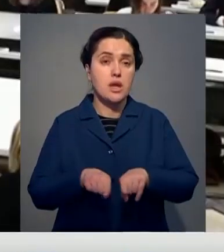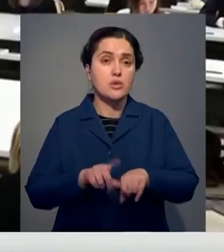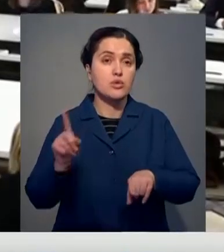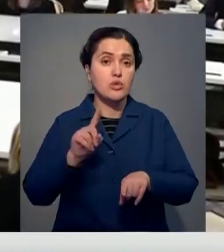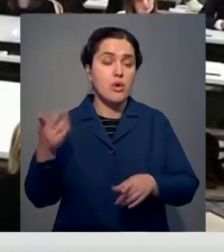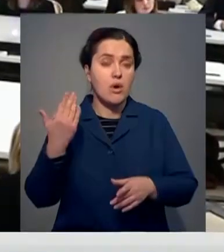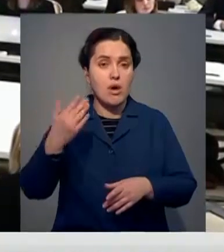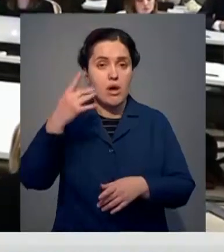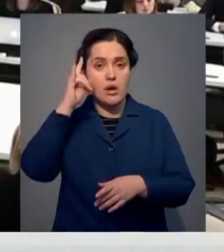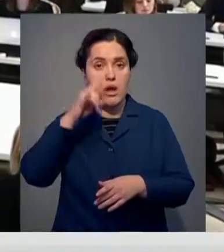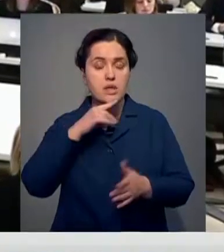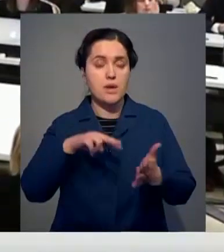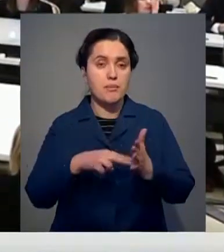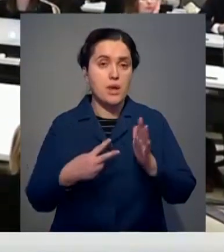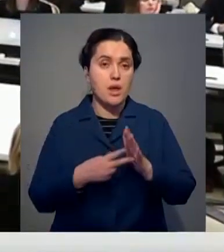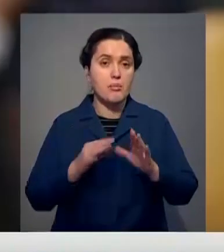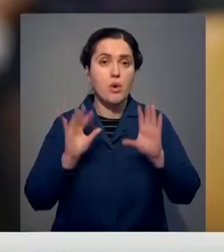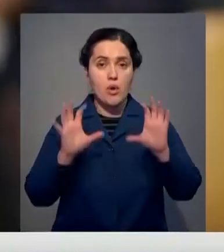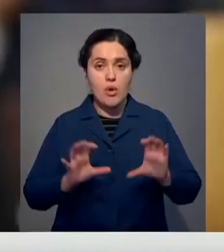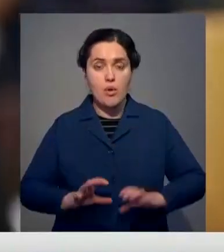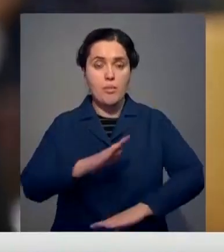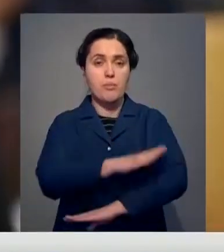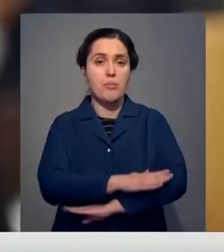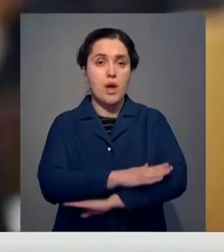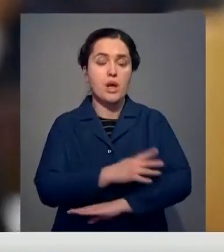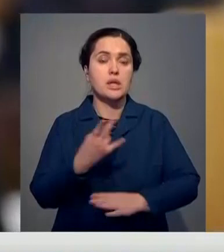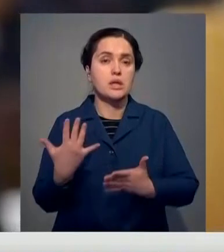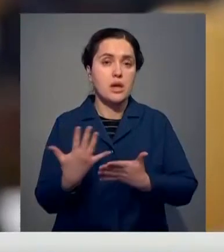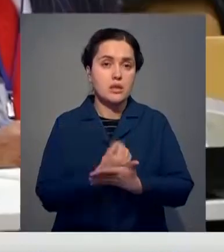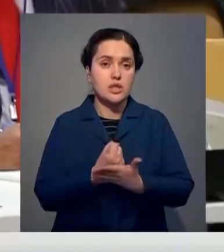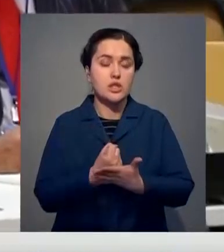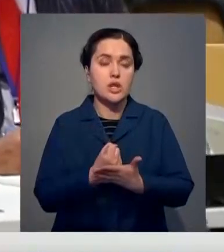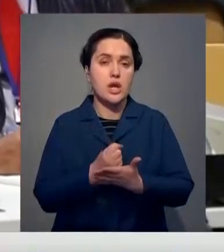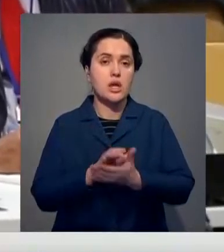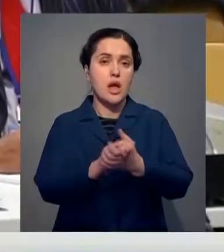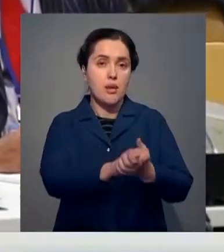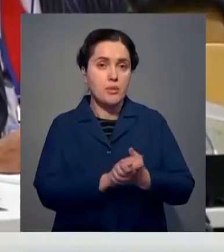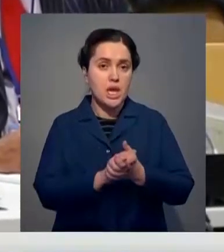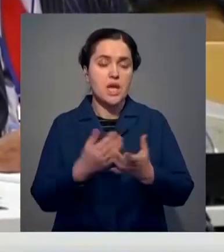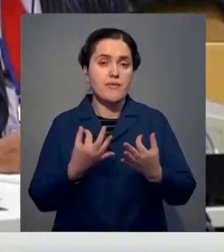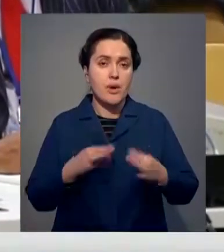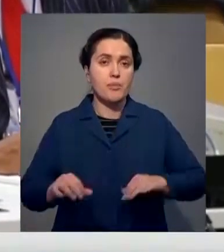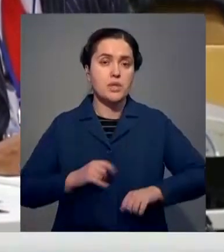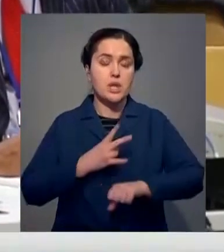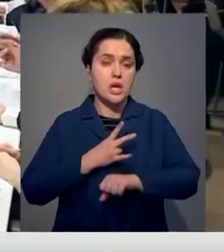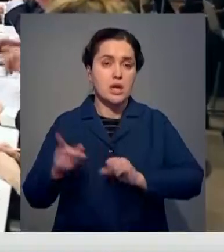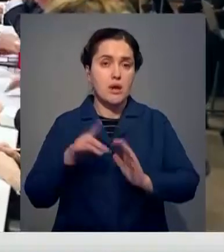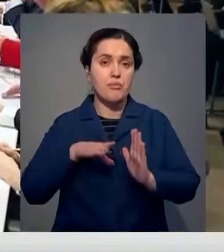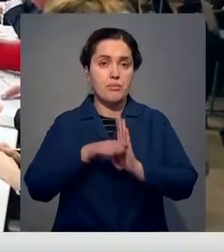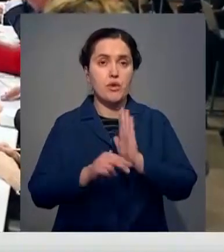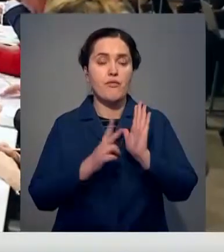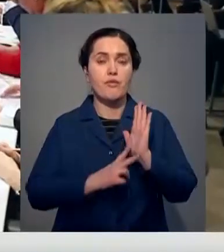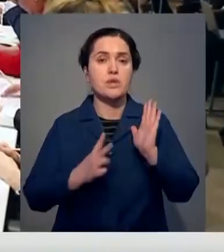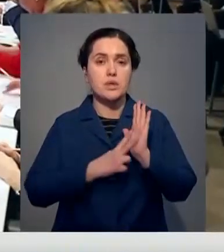инициативу Казахстана по принятию кодекса поведения для достижения мира, свободного от терроризма, к которому присоединились